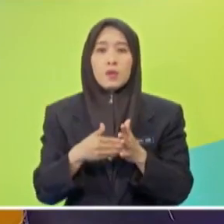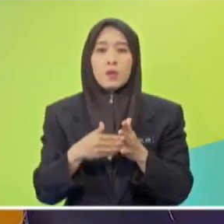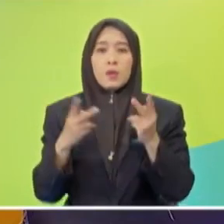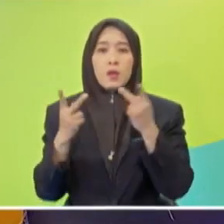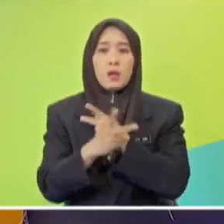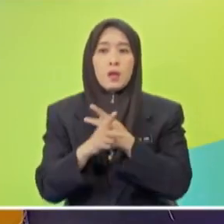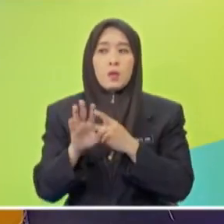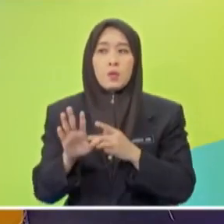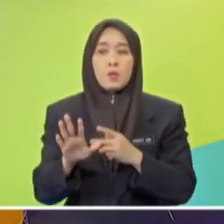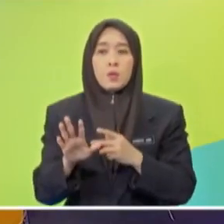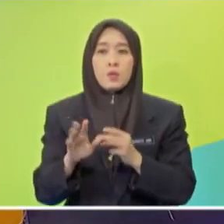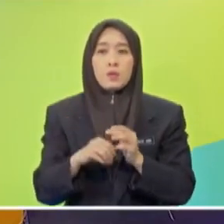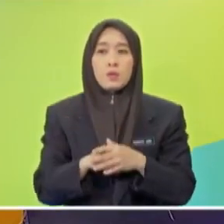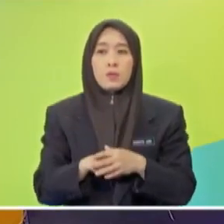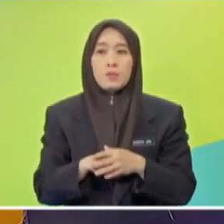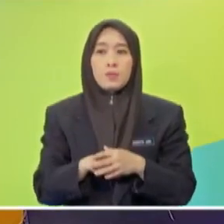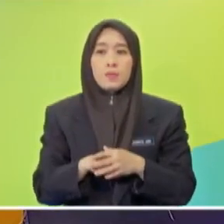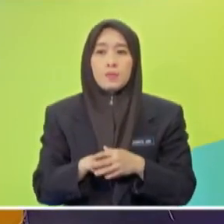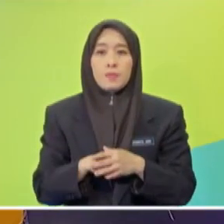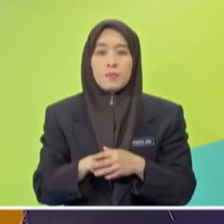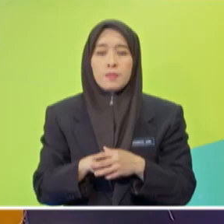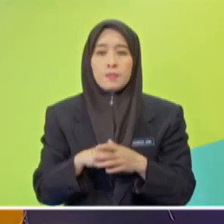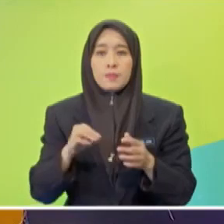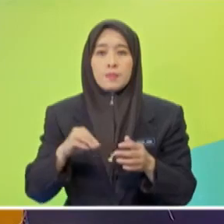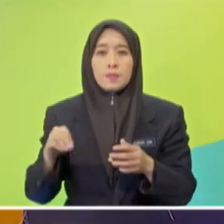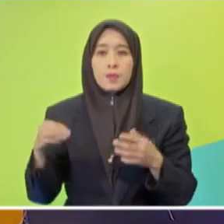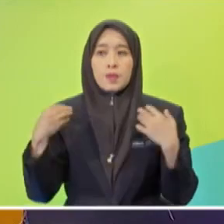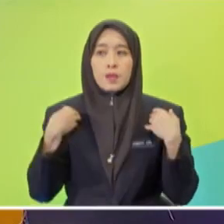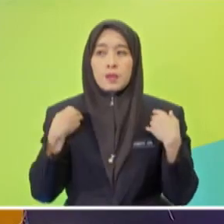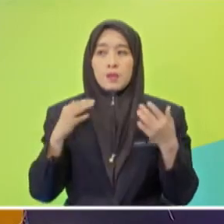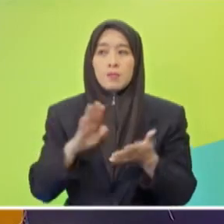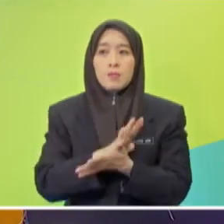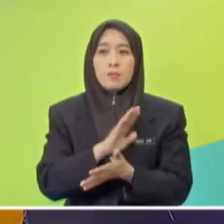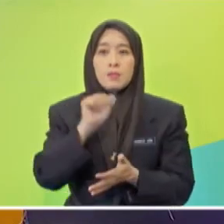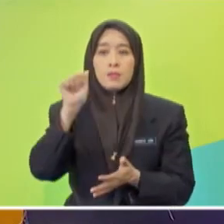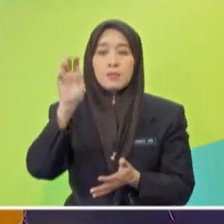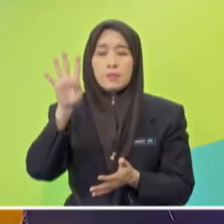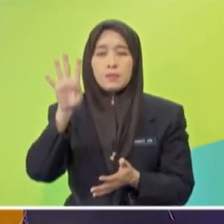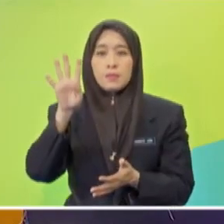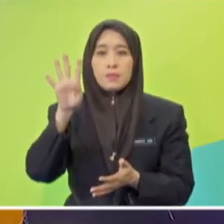oke ada kertas Evo Oke boleh